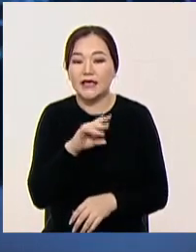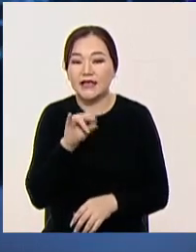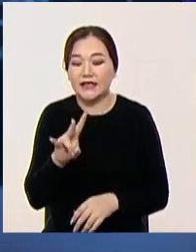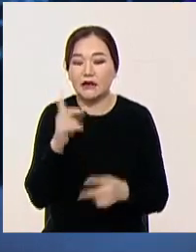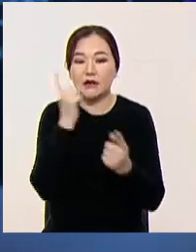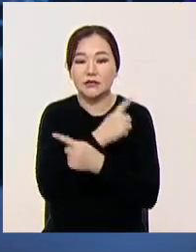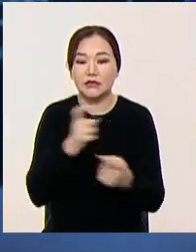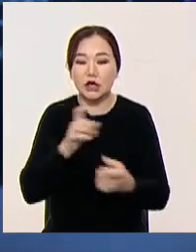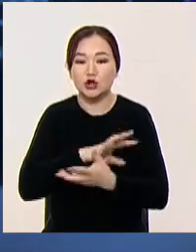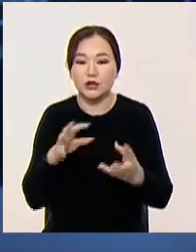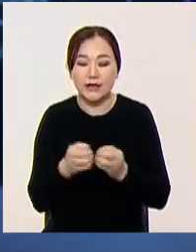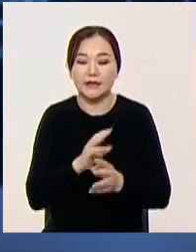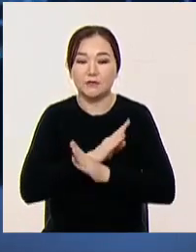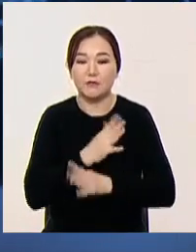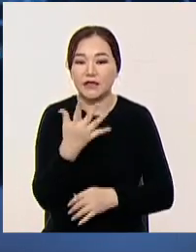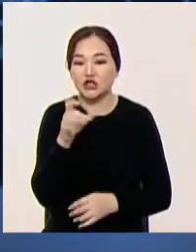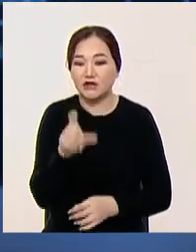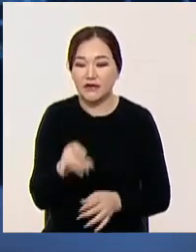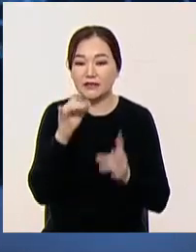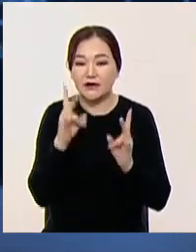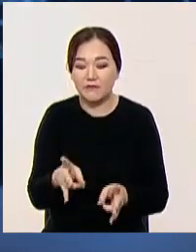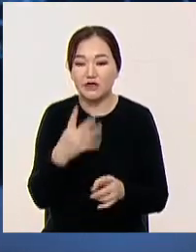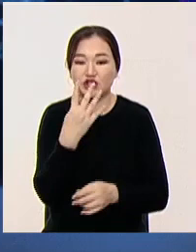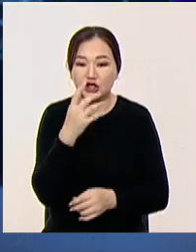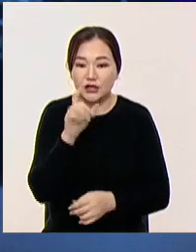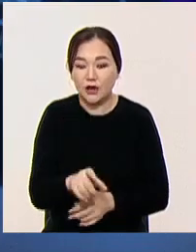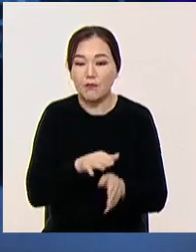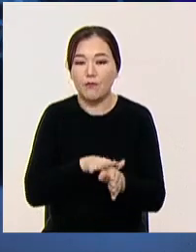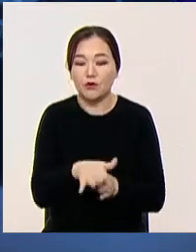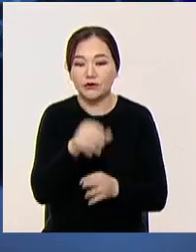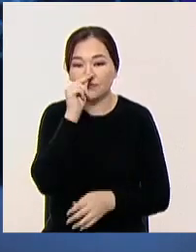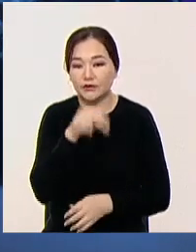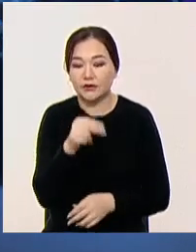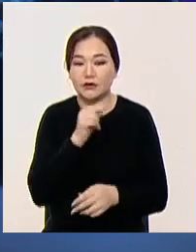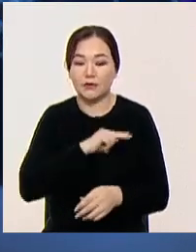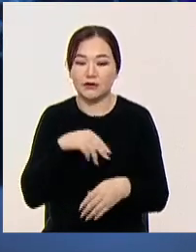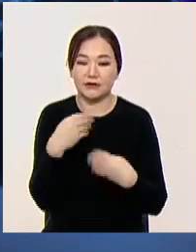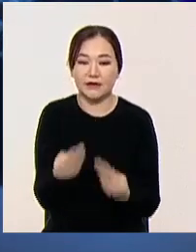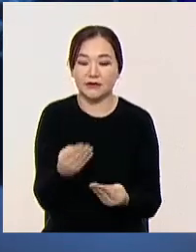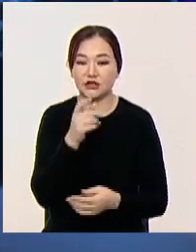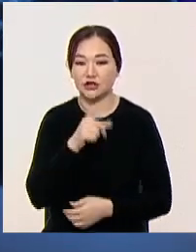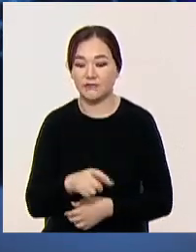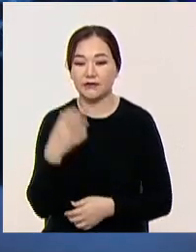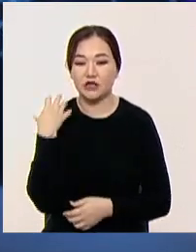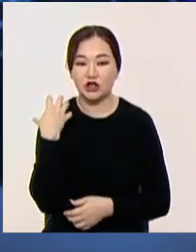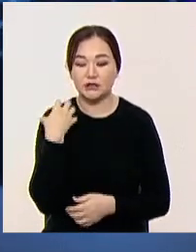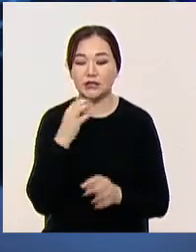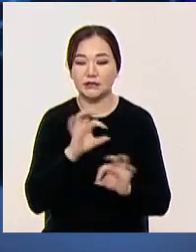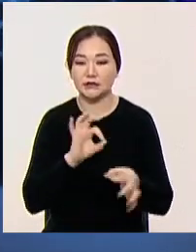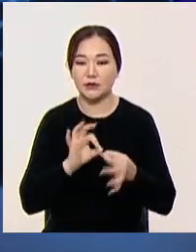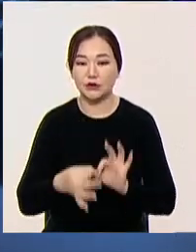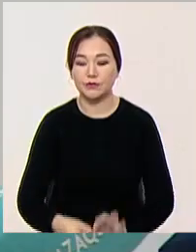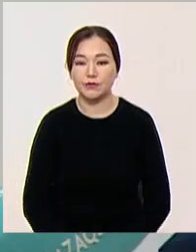результат. В гибели 5 шахтеров и травмировании 4 полностью виноват работодатель. Людмила Батюшкина расскажет подробнее.